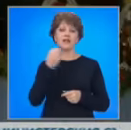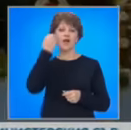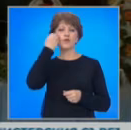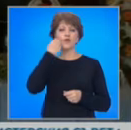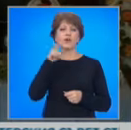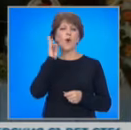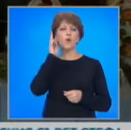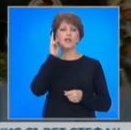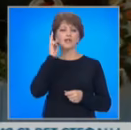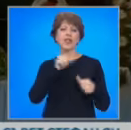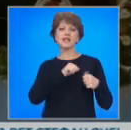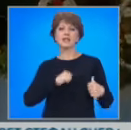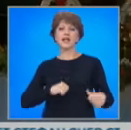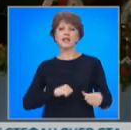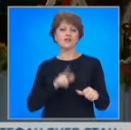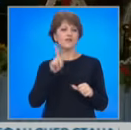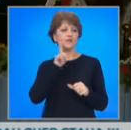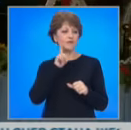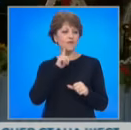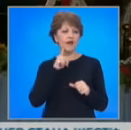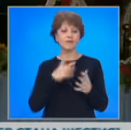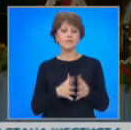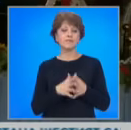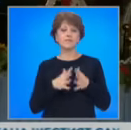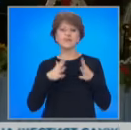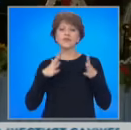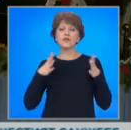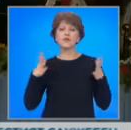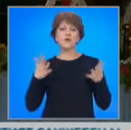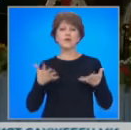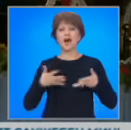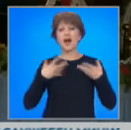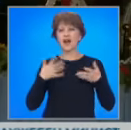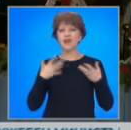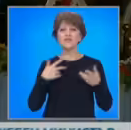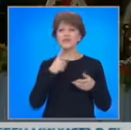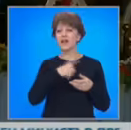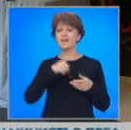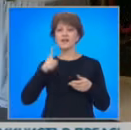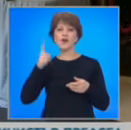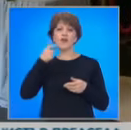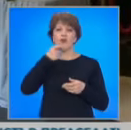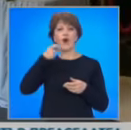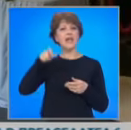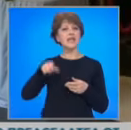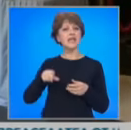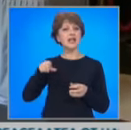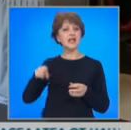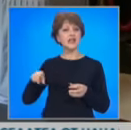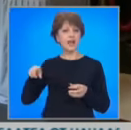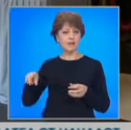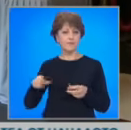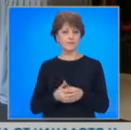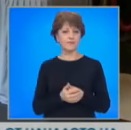учители и най-сърдечните хора. Много, толкова много се радваше на всяко едно изречение, което постигнем така, както той го